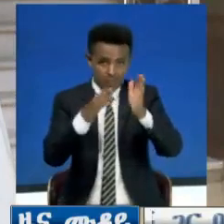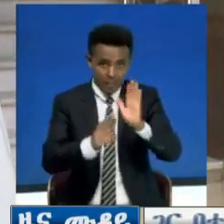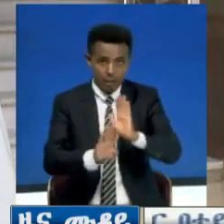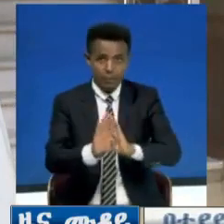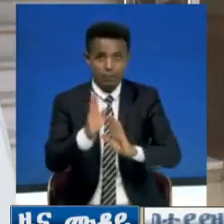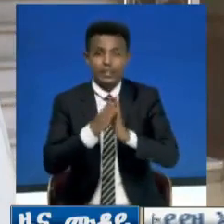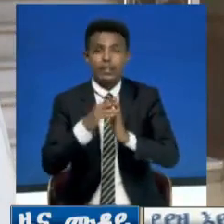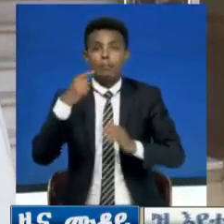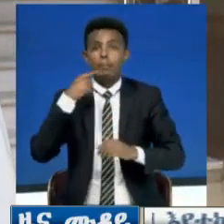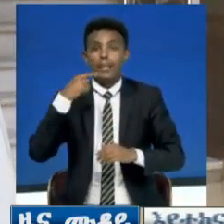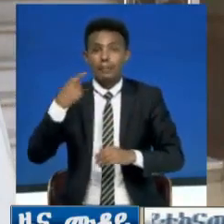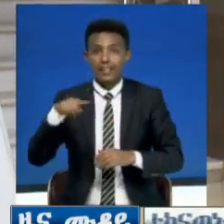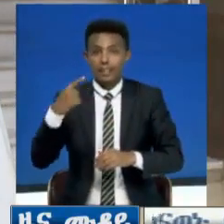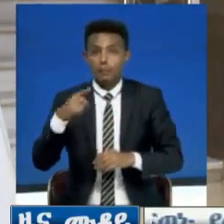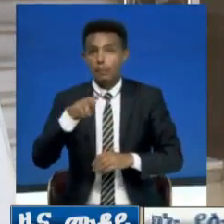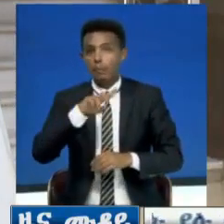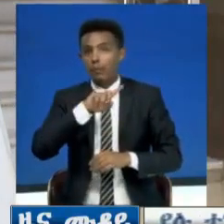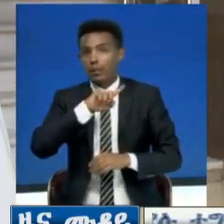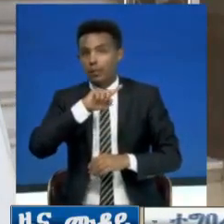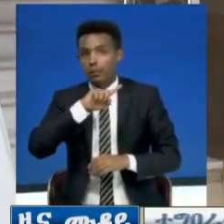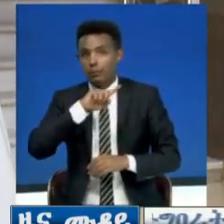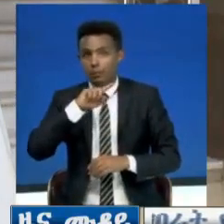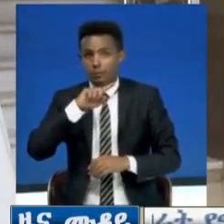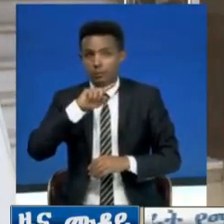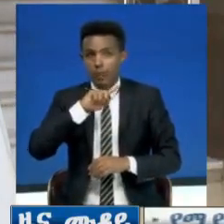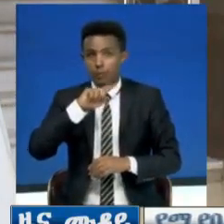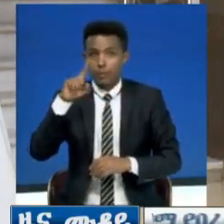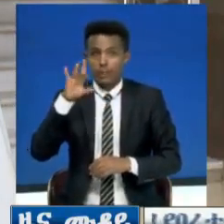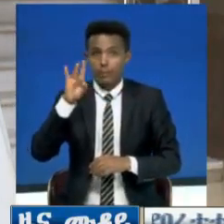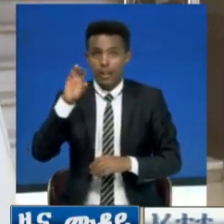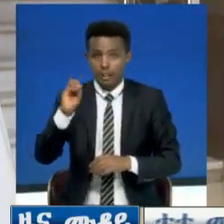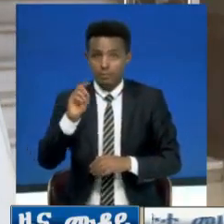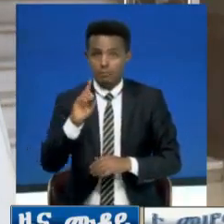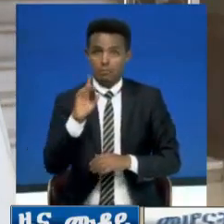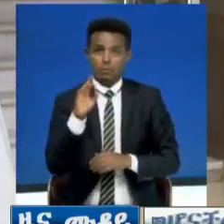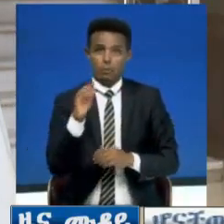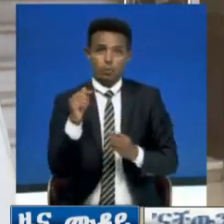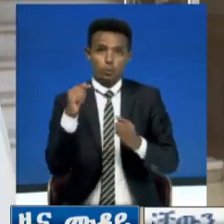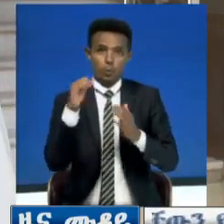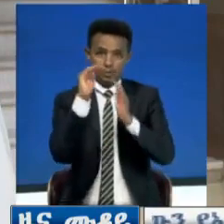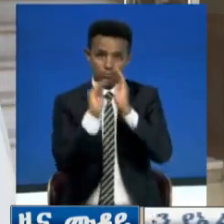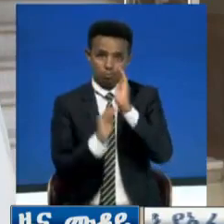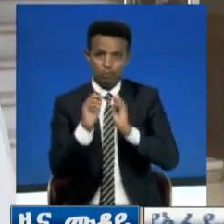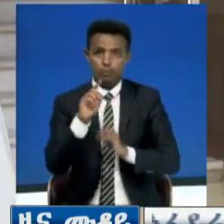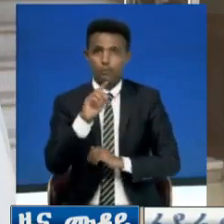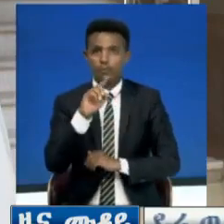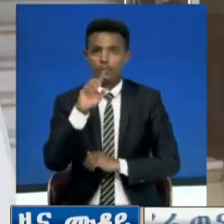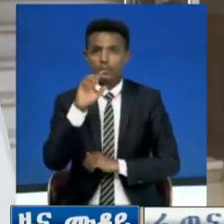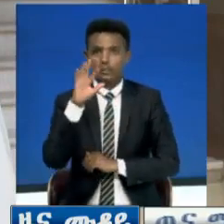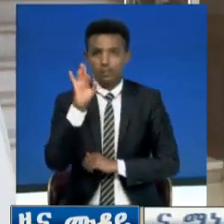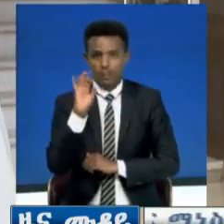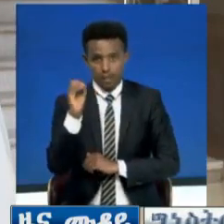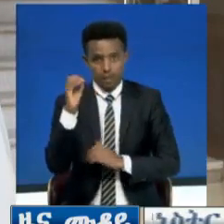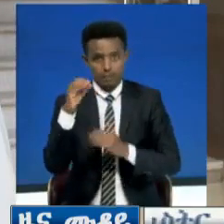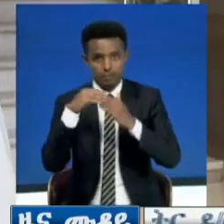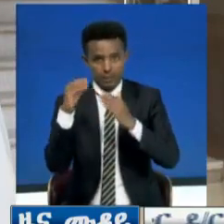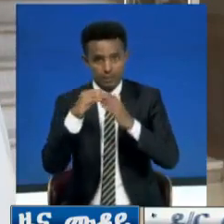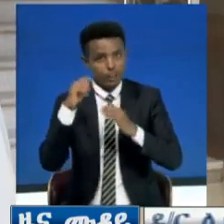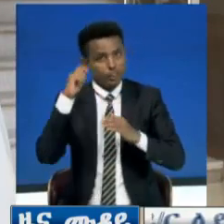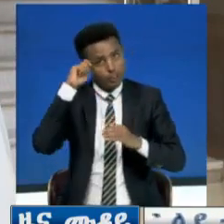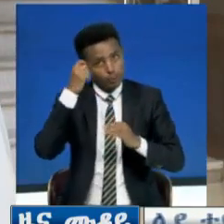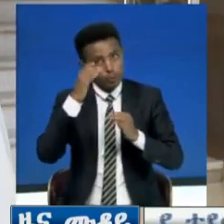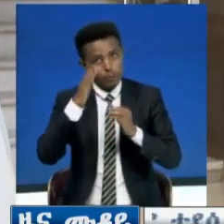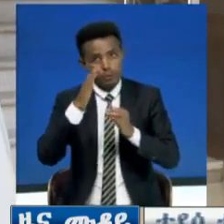በርበሬ ከ180 ብር 80 ብር እና 90 ብር ድረስ እንዲወርድ እናደረግ ነው። ሽንኩርትም በተመሳሳይ መንገድ